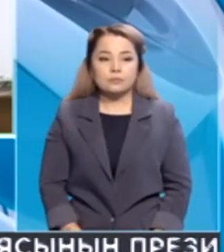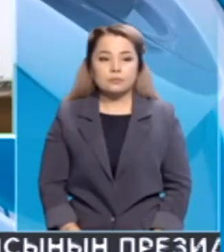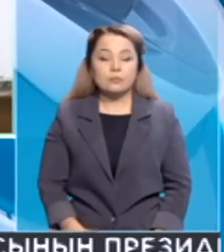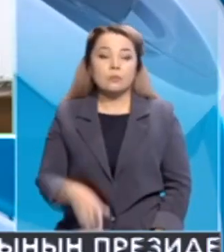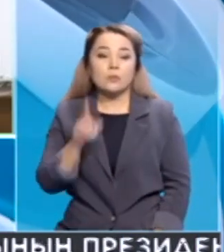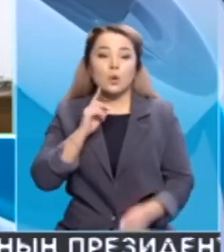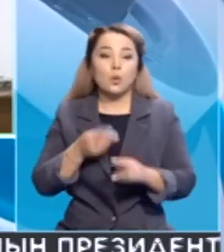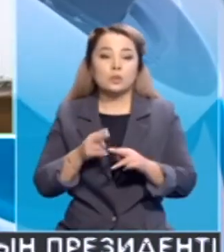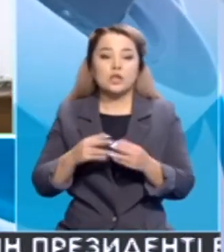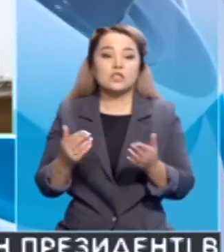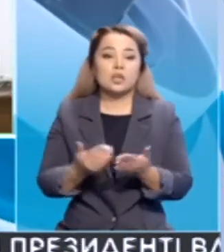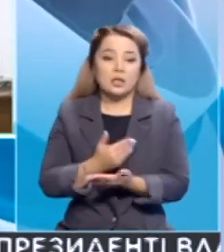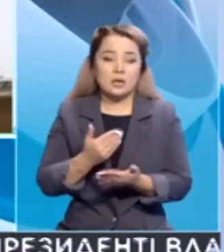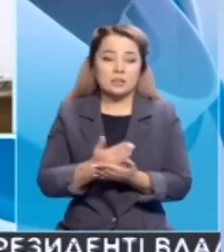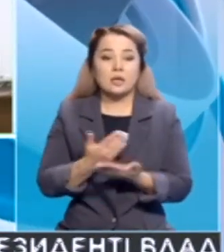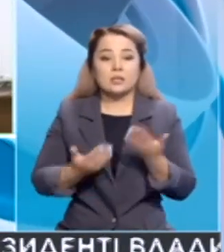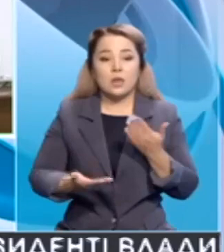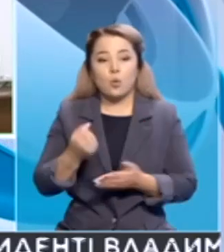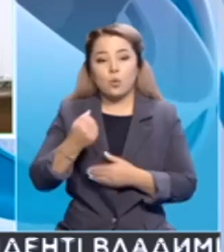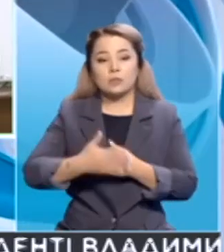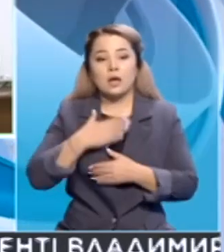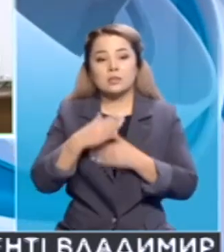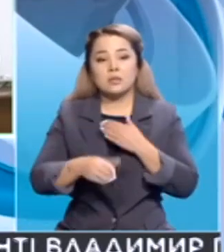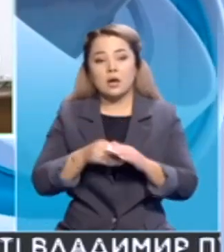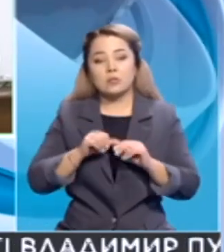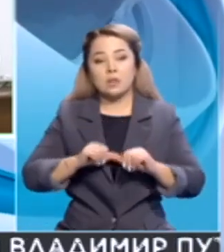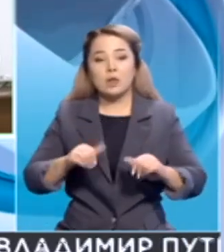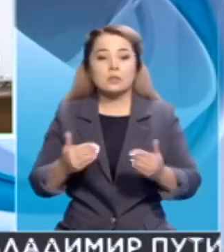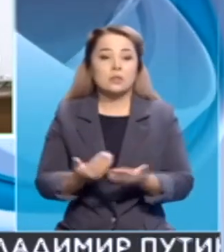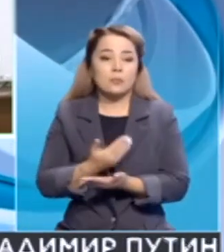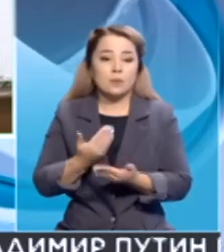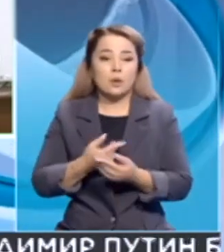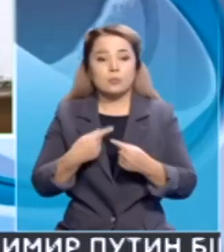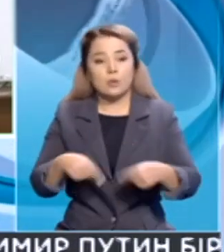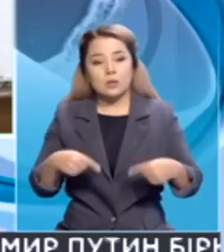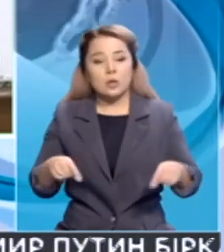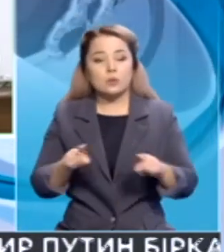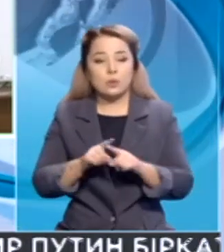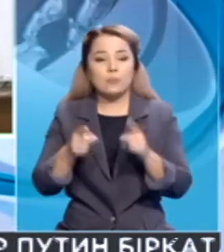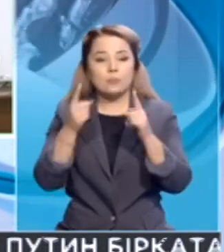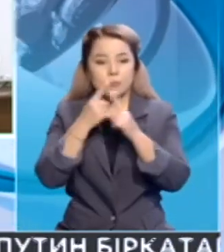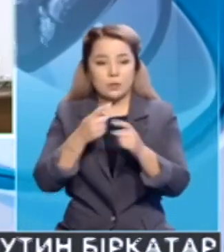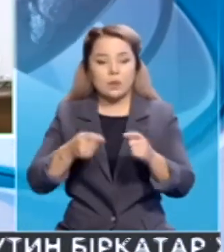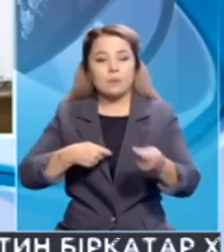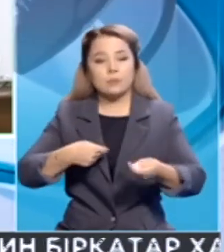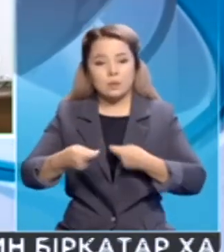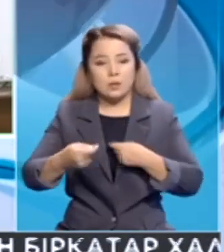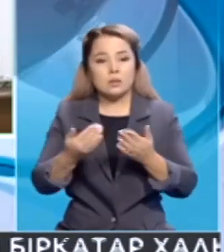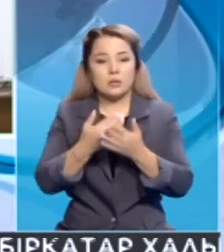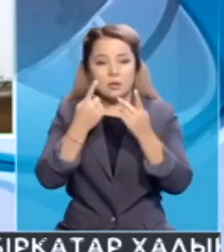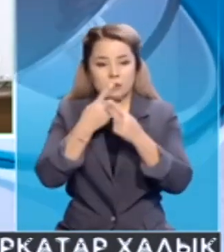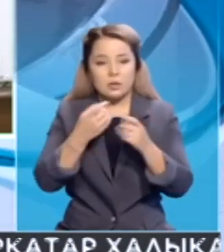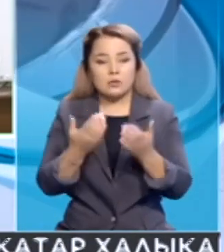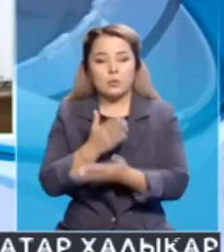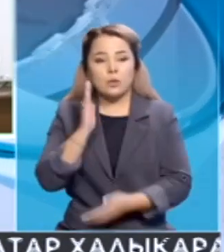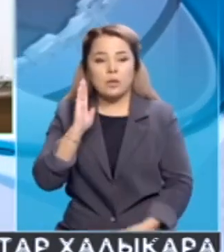Мендегі бар ақпарат осы. Егерде орталық сайлау комиссиясы өзге де ақпараттар ұсынып жатса, ақпараттың алдағы шығарылымында